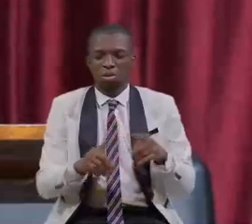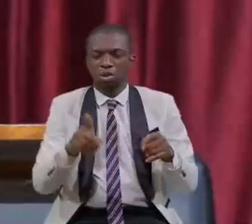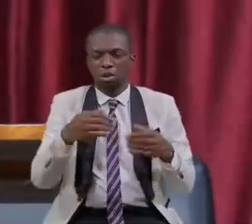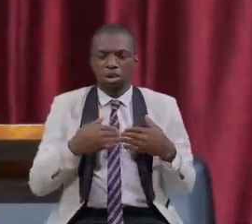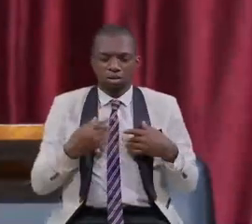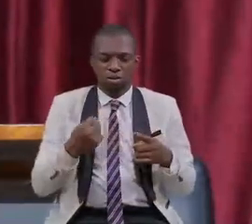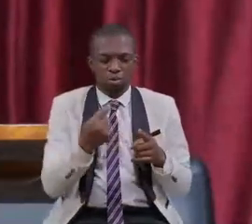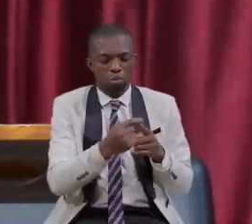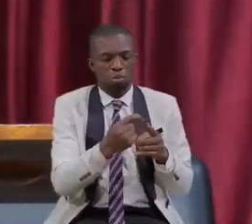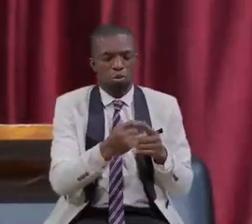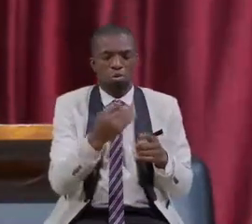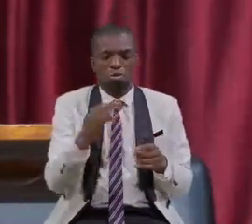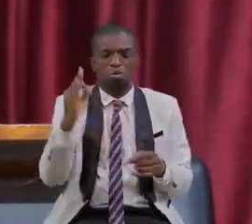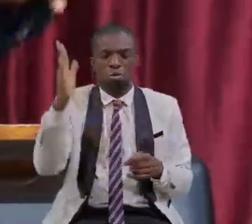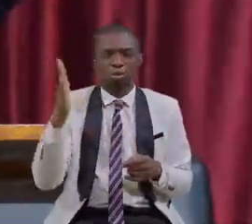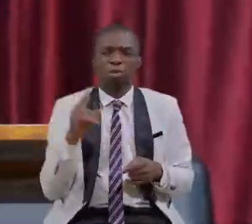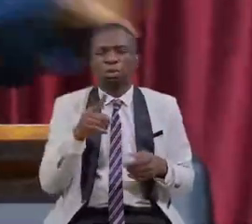Tu as le sang.